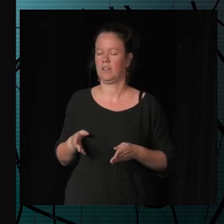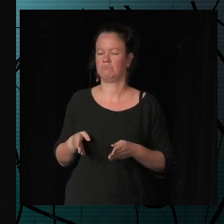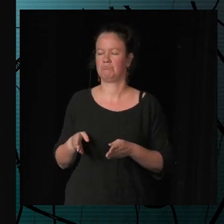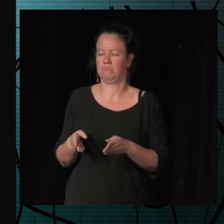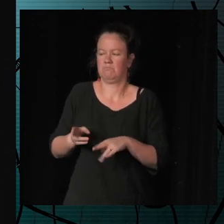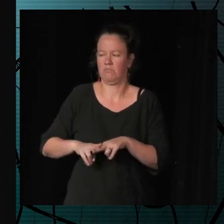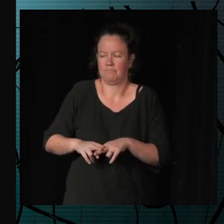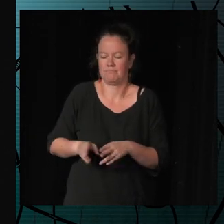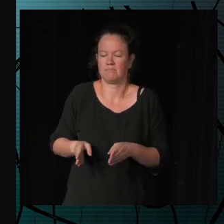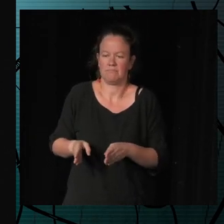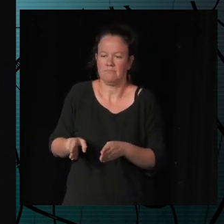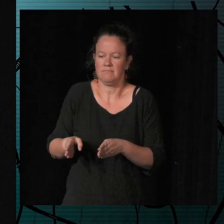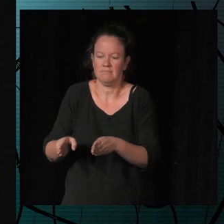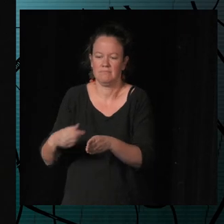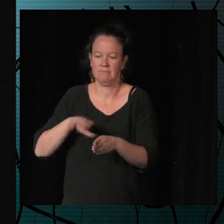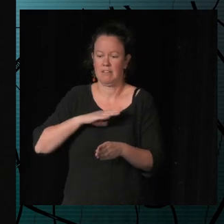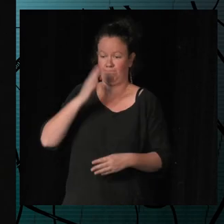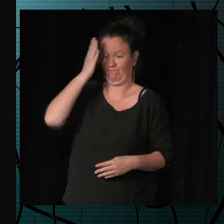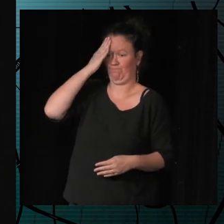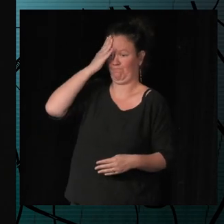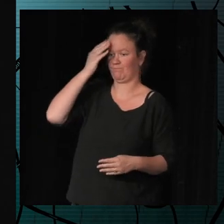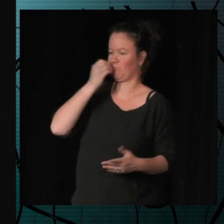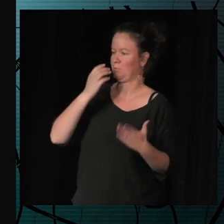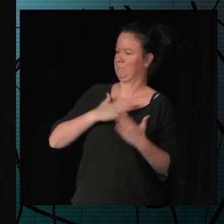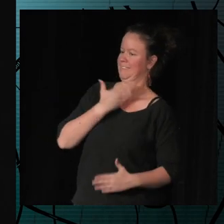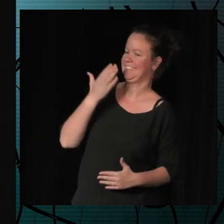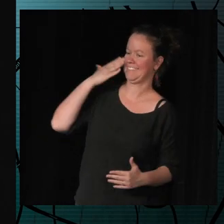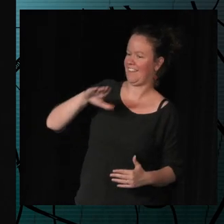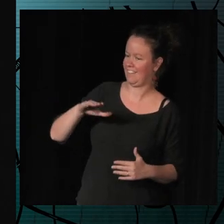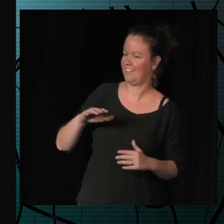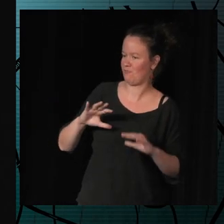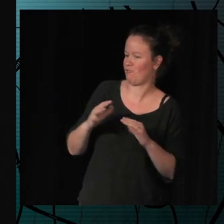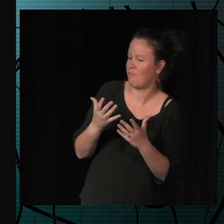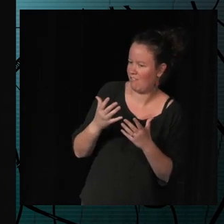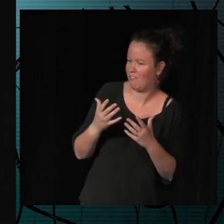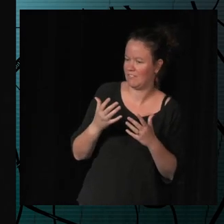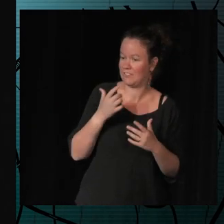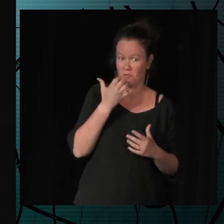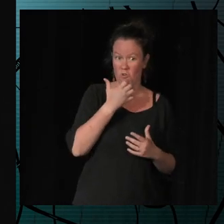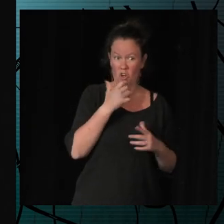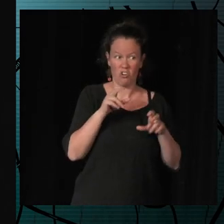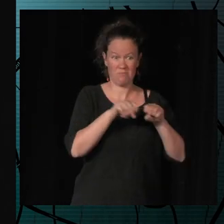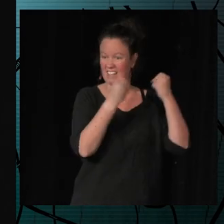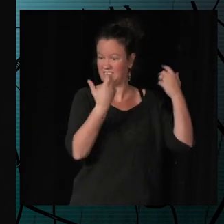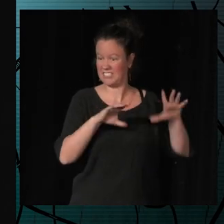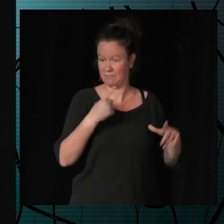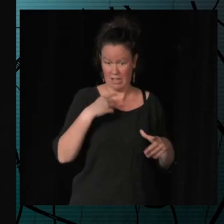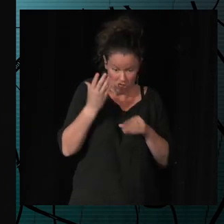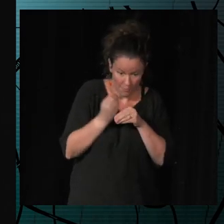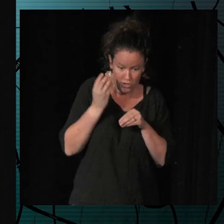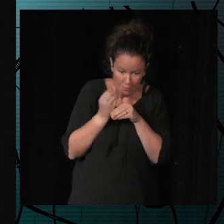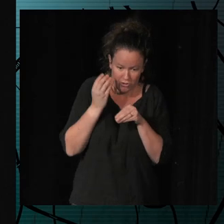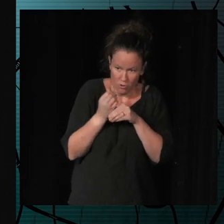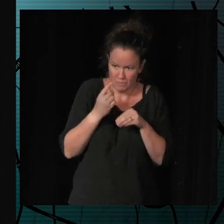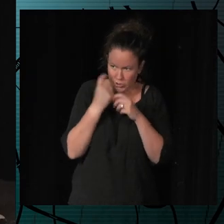s'exerce parce que je j'applique une règle et je pratique un jeu sans plus avoir la dimension horrifique donc effectivement c'est un curseur qui est je pense